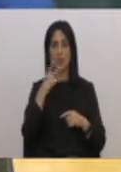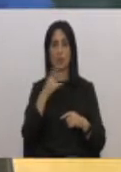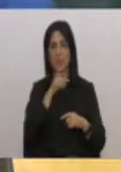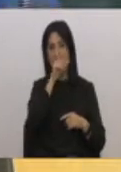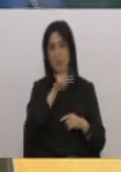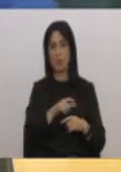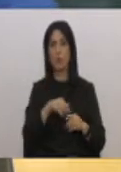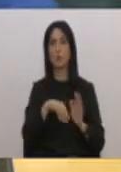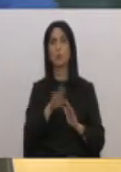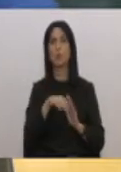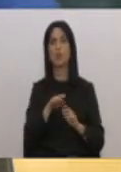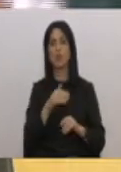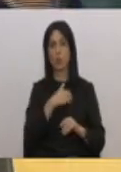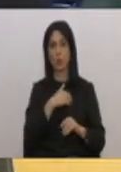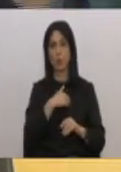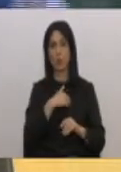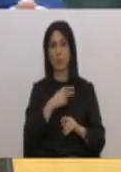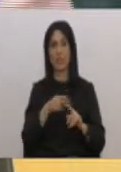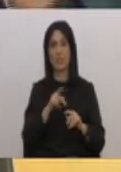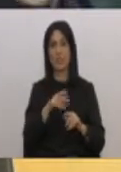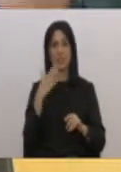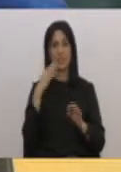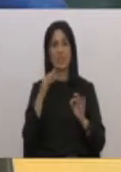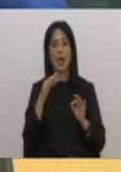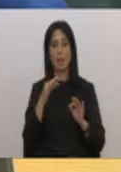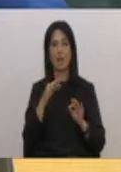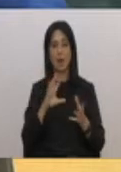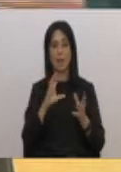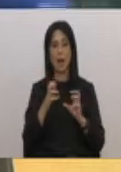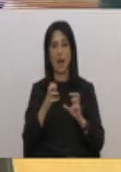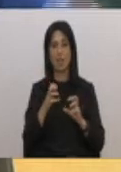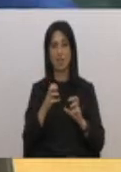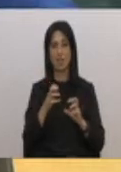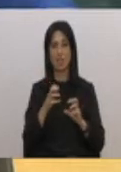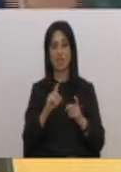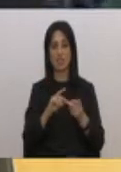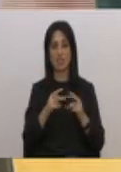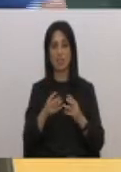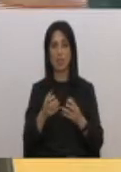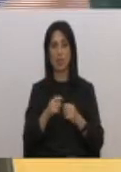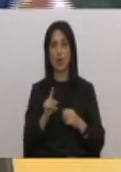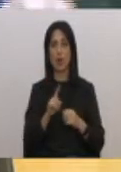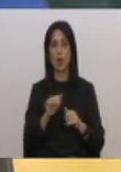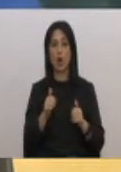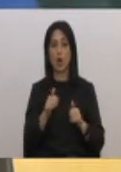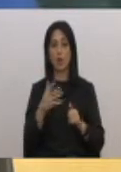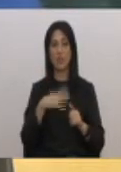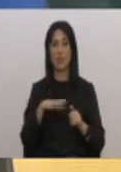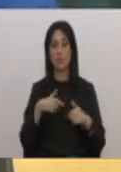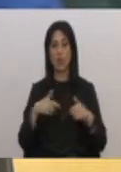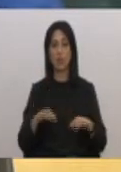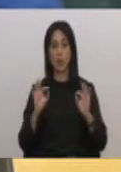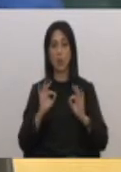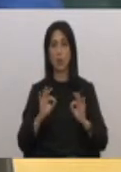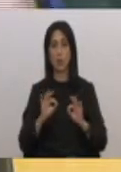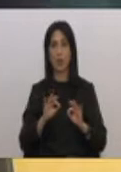მას ურჩევნია და უნდა ის სამართლებრივად მახინჯი ცვლილების მიღება, რომ როგორმე საქართველოს გენერალური